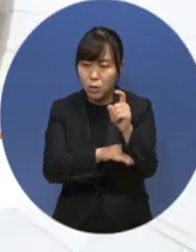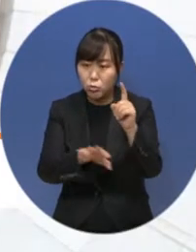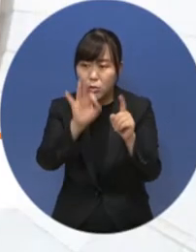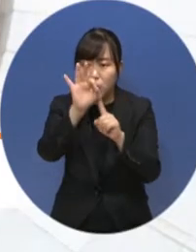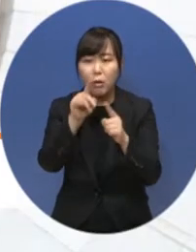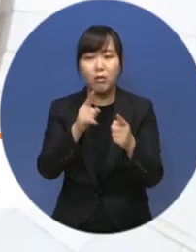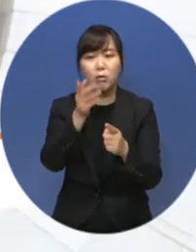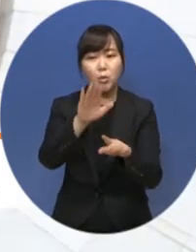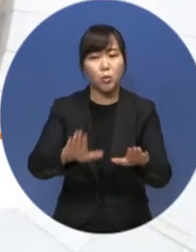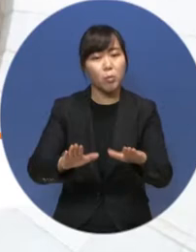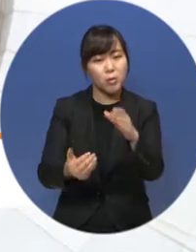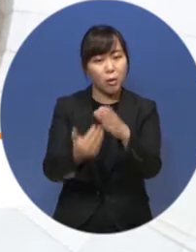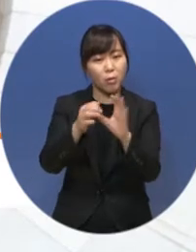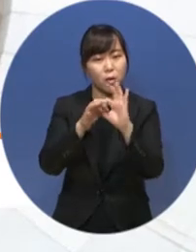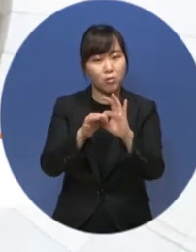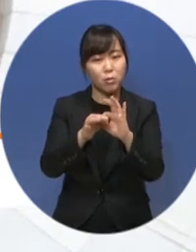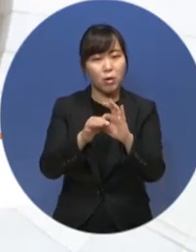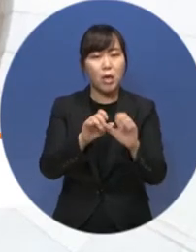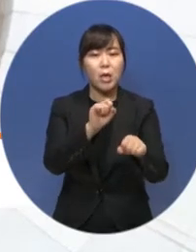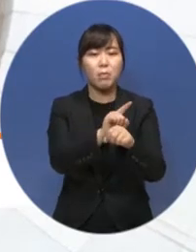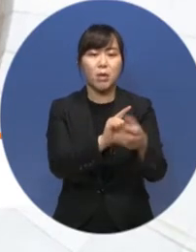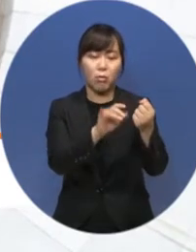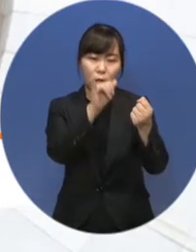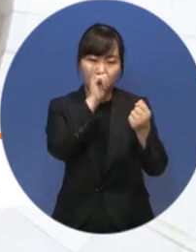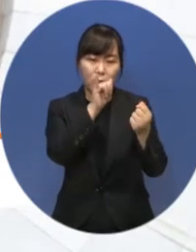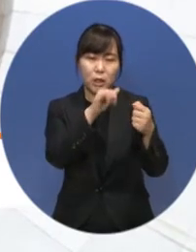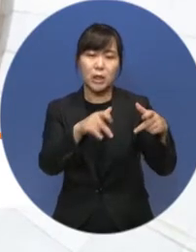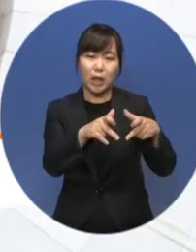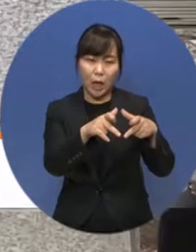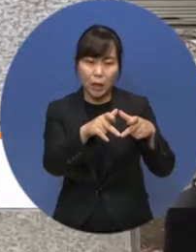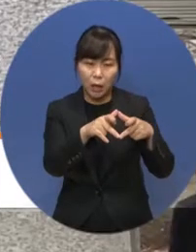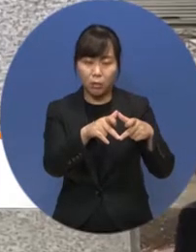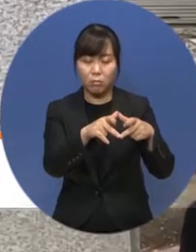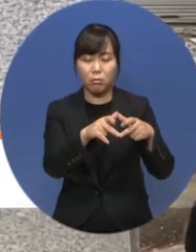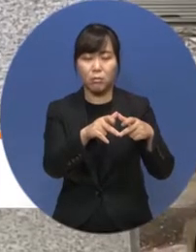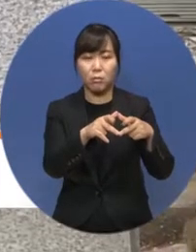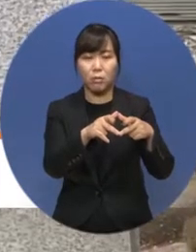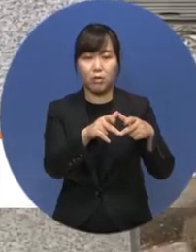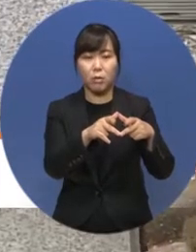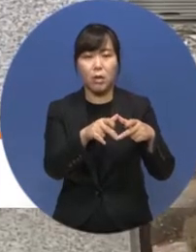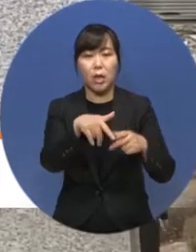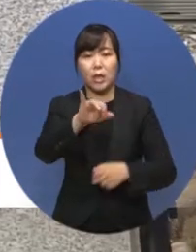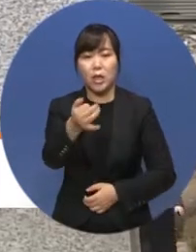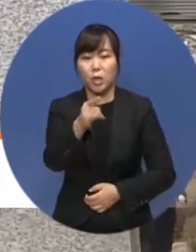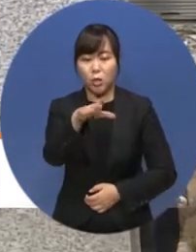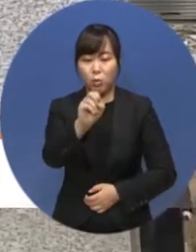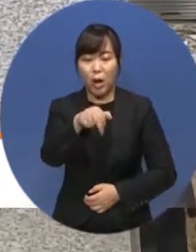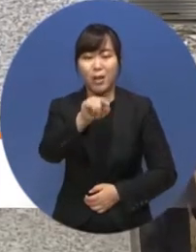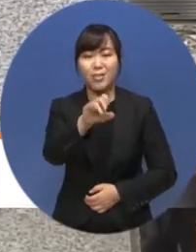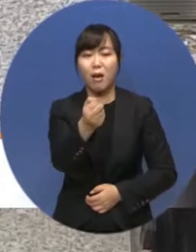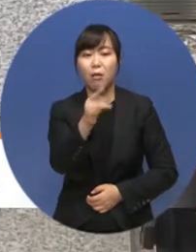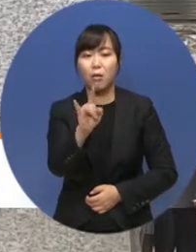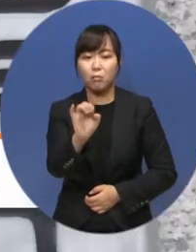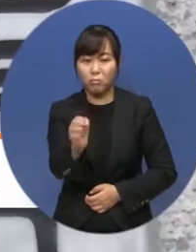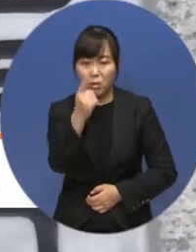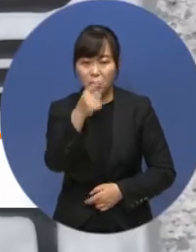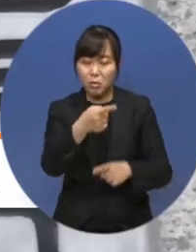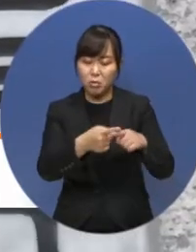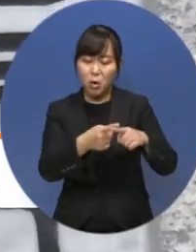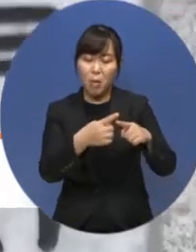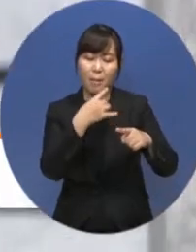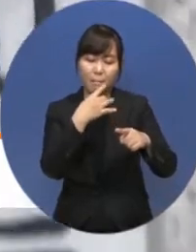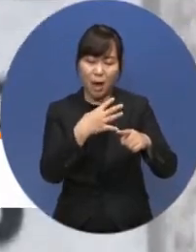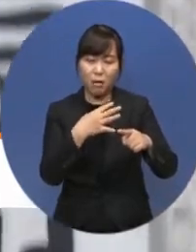사건에 대해선 A씨가 기존에 이미 갖고 있었던 장애, 즉 기왕장애를 이유로 들어 절반에